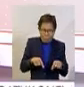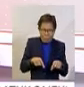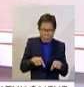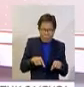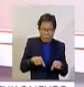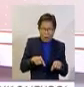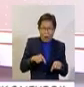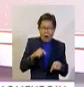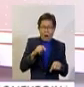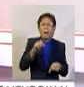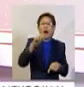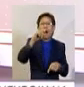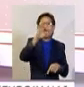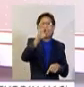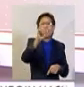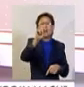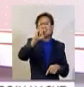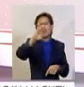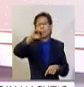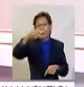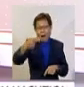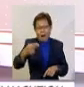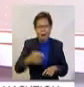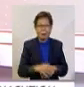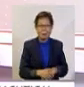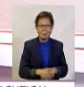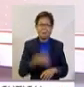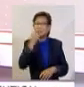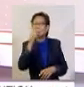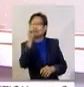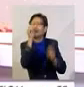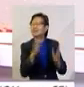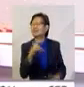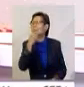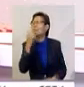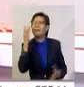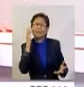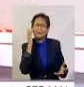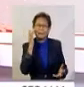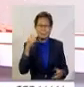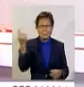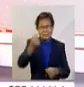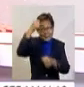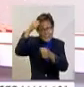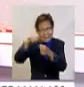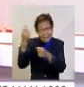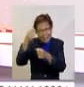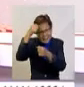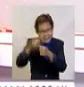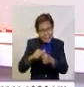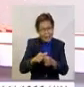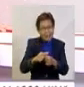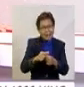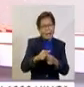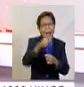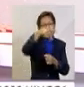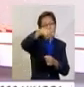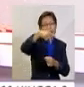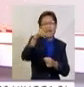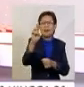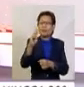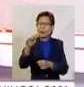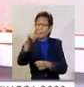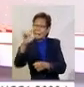Fatimah. Siapa penyanyinya? Penyanyinya? Sememangnya sentiasa diingati iaitu Alirham A. Ramli.